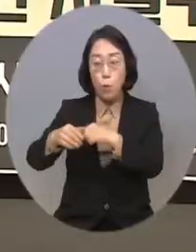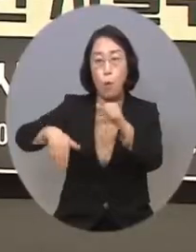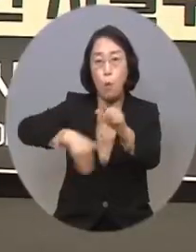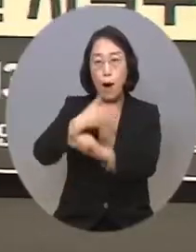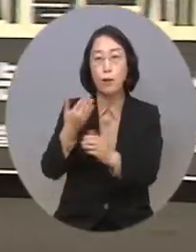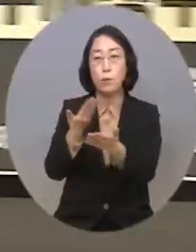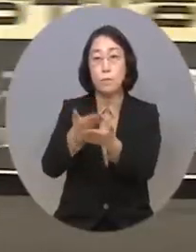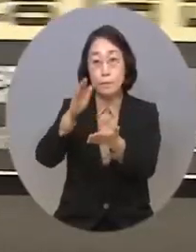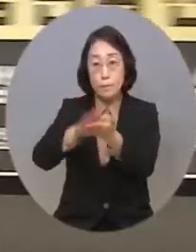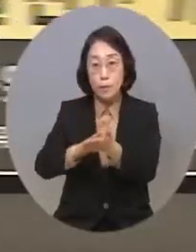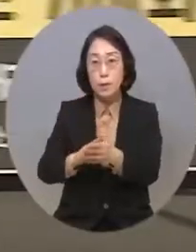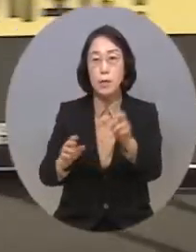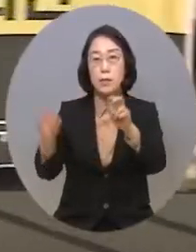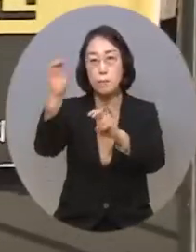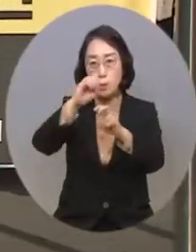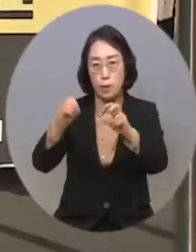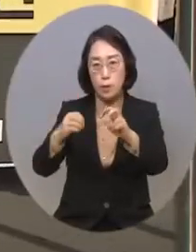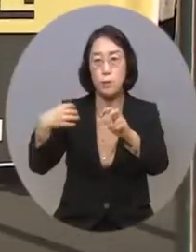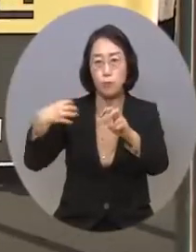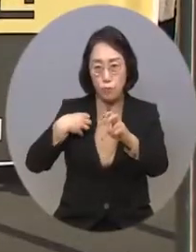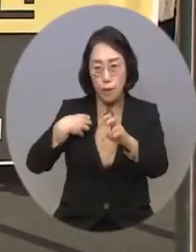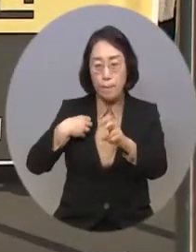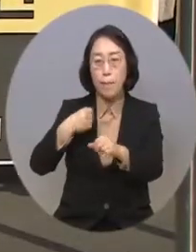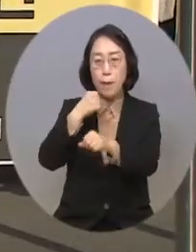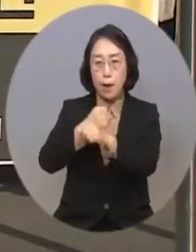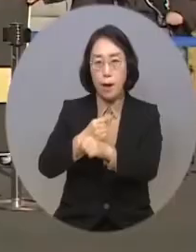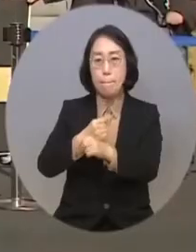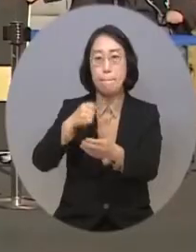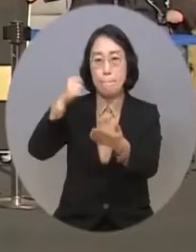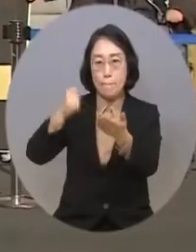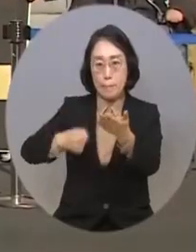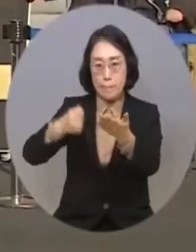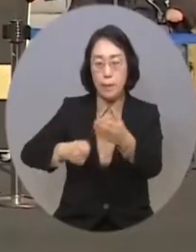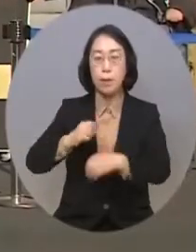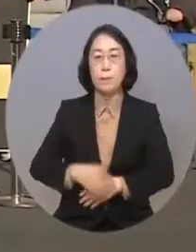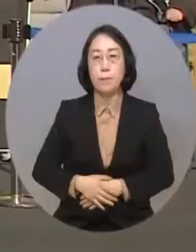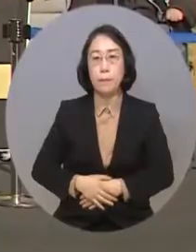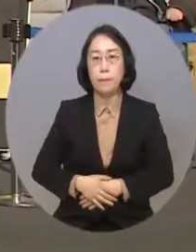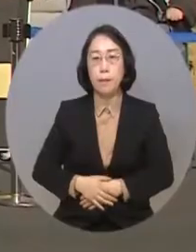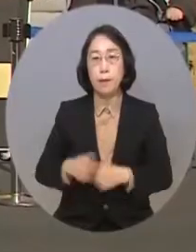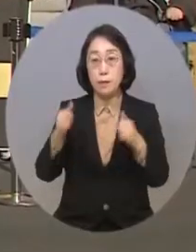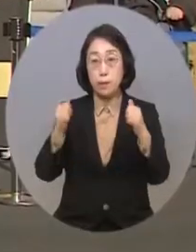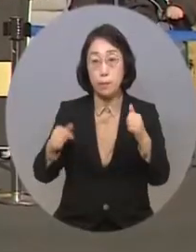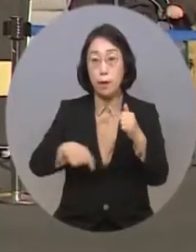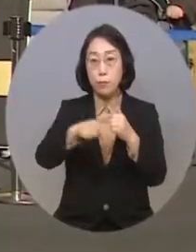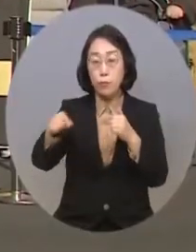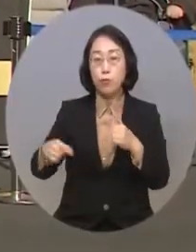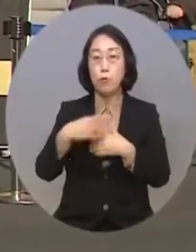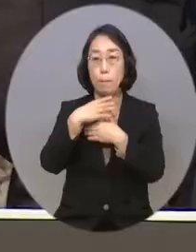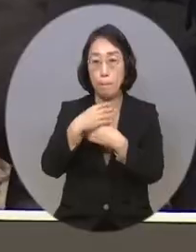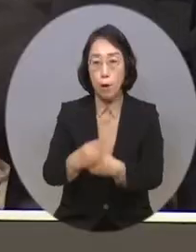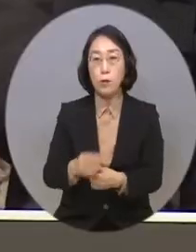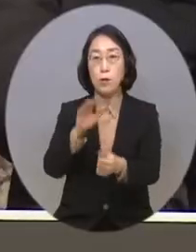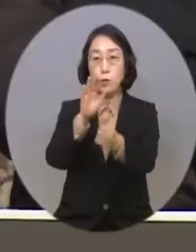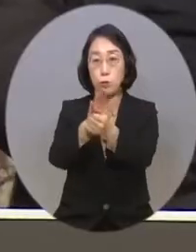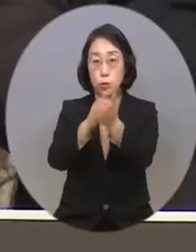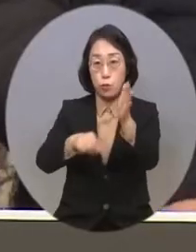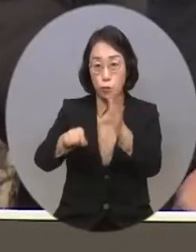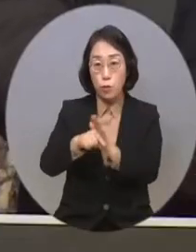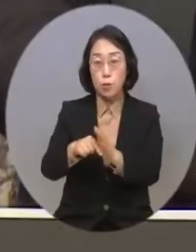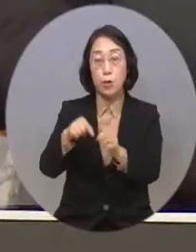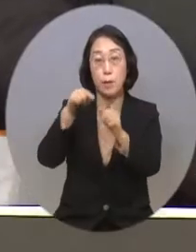개선과 비용의 20% 부담을 판결했습니다. 재판부는 장애인 등의 편의 증진 보장에 관한 법률